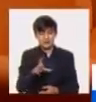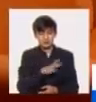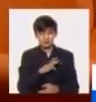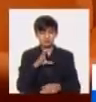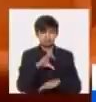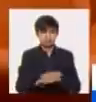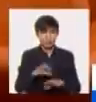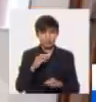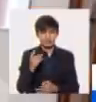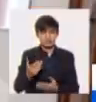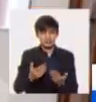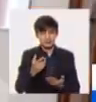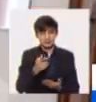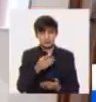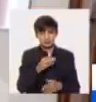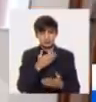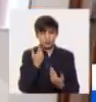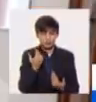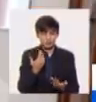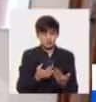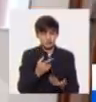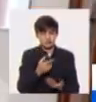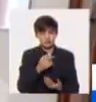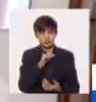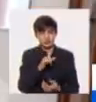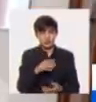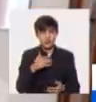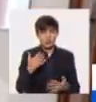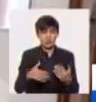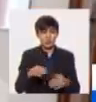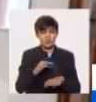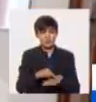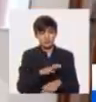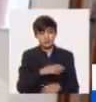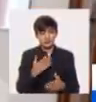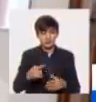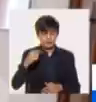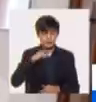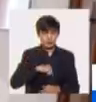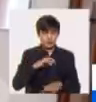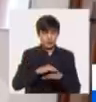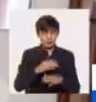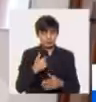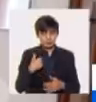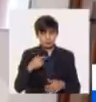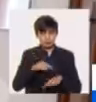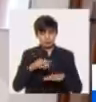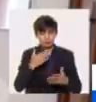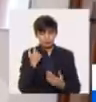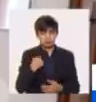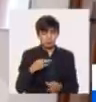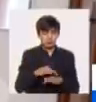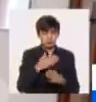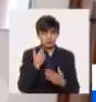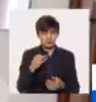анықтау. Бәрімізге белгілі, осы жеңіл түрмен ауырып, бойында ешқандай сырқат сезбегендер, немесе симптомсыз